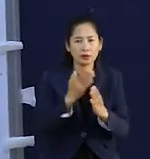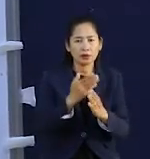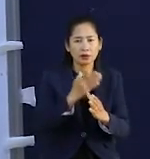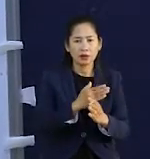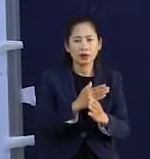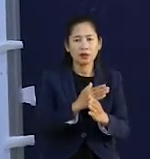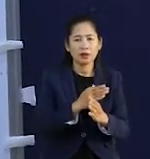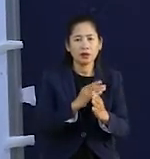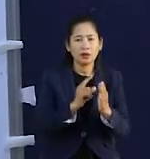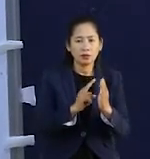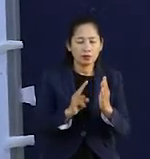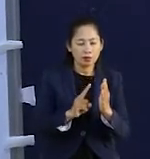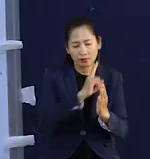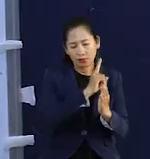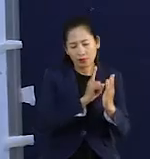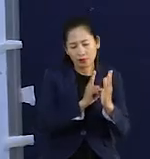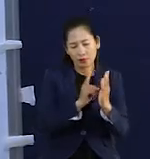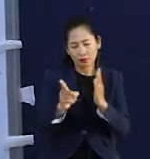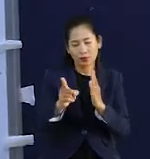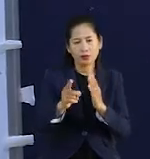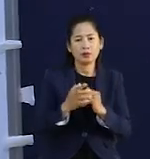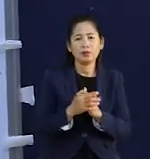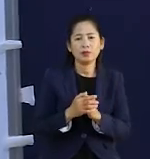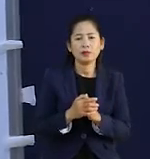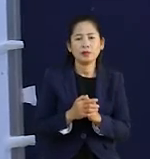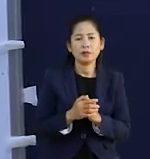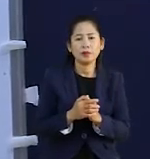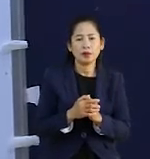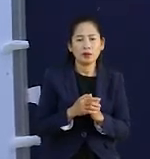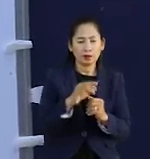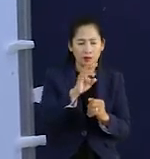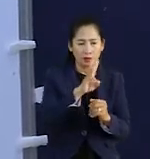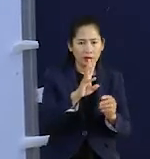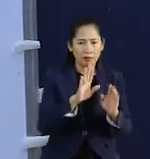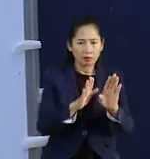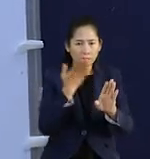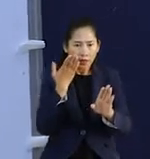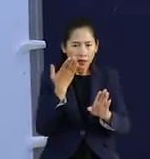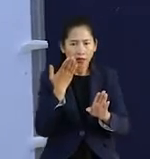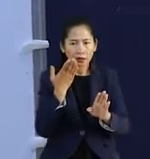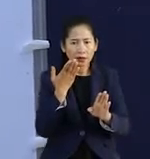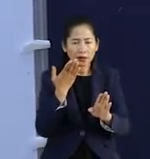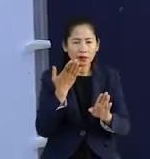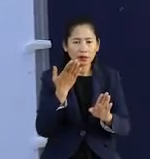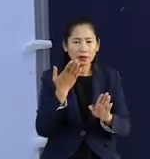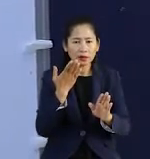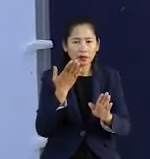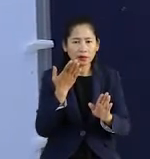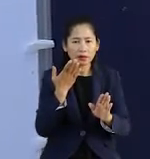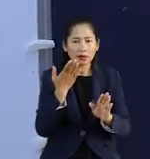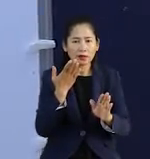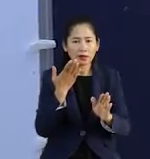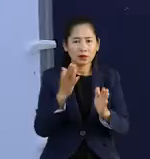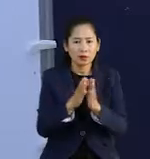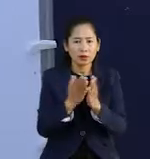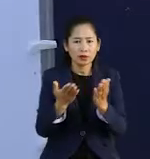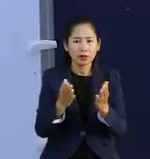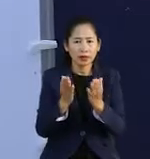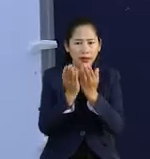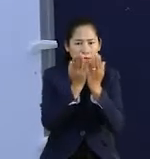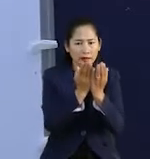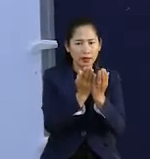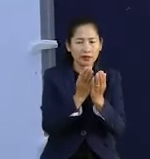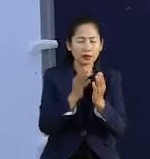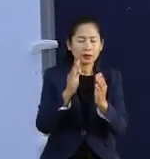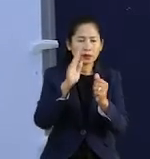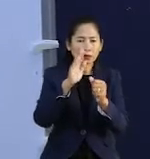ตื้อปัจจัมนั่งตื้ออุดดอมาตีใบเก็บใบมาคนตรงบัมปิงได้เสียเพื่ออ่